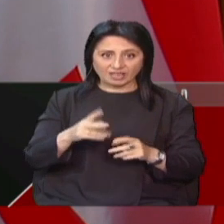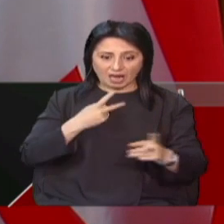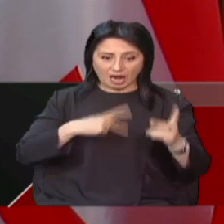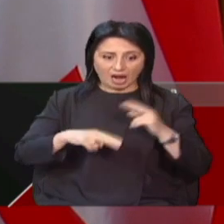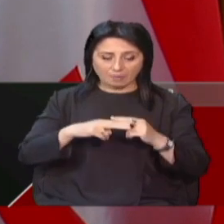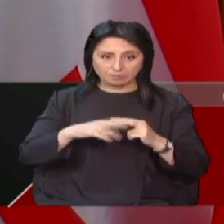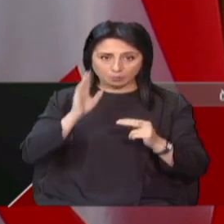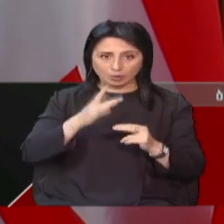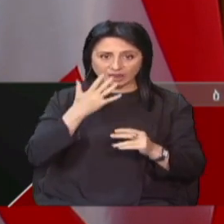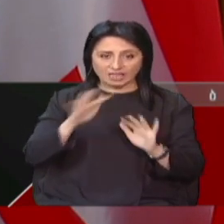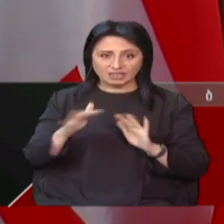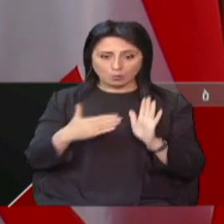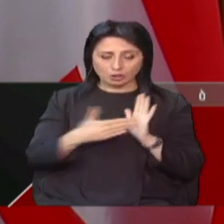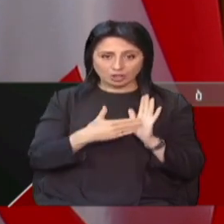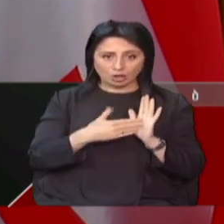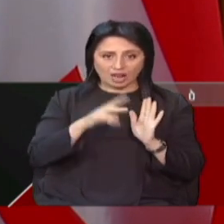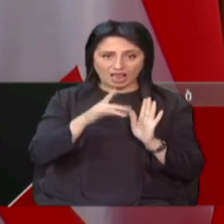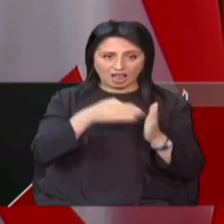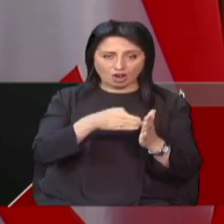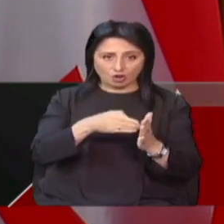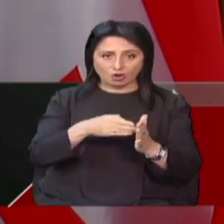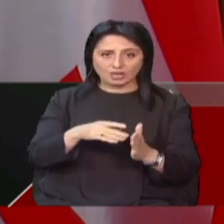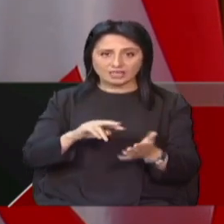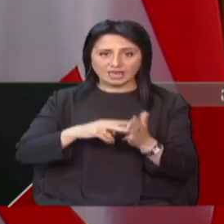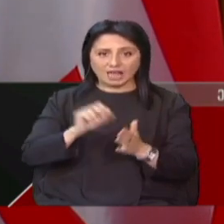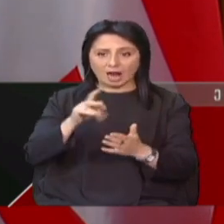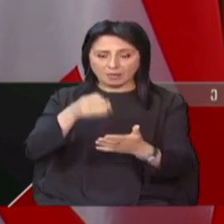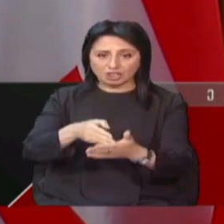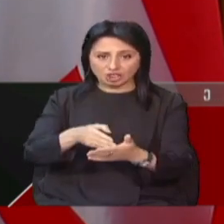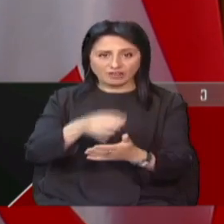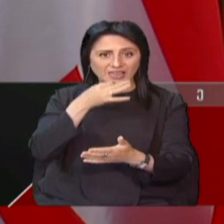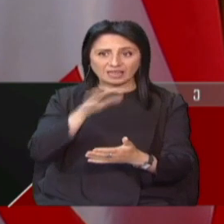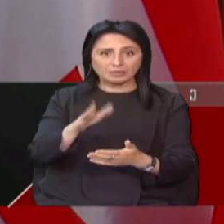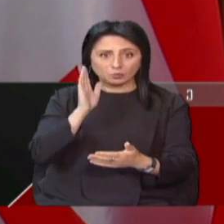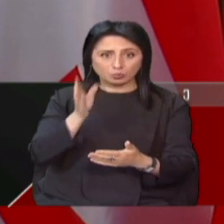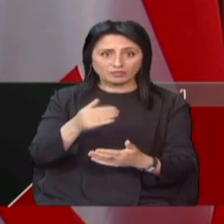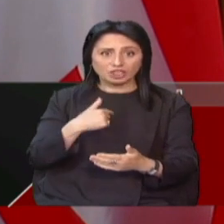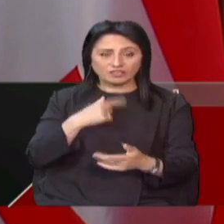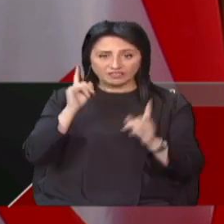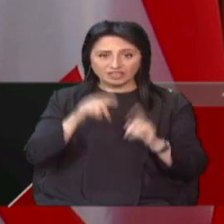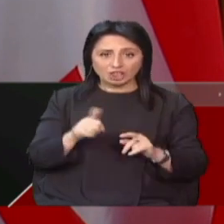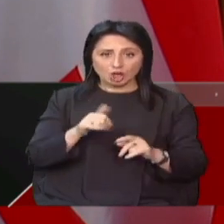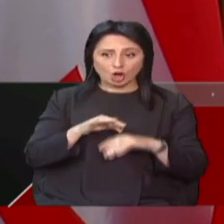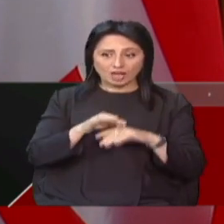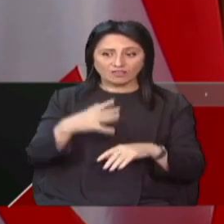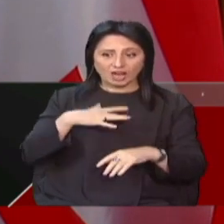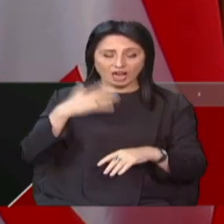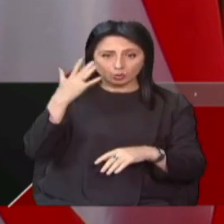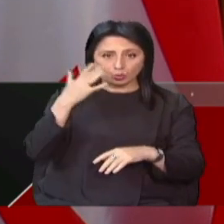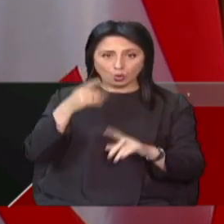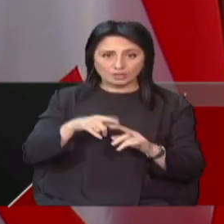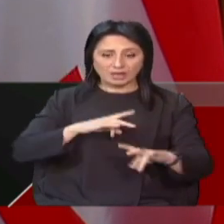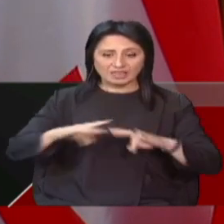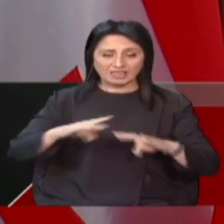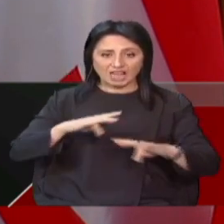ერთნაირად მოგვადგება ნაციონალურ მოძრაობას, ლელოს, სტრატეგია ან აღმაშენებელს, ან ნებისმიერ სხვას. და ჩვენ ვიცით, როგორ ატარებს ქართული ოცნება